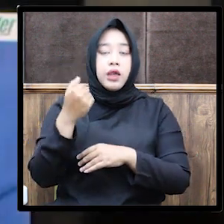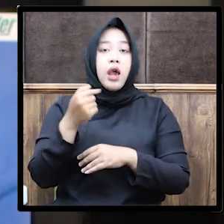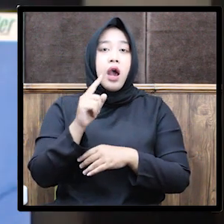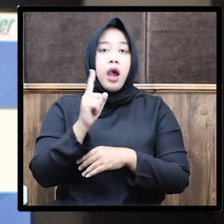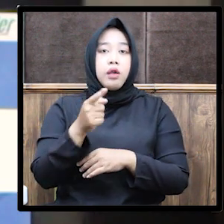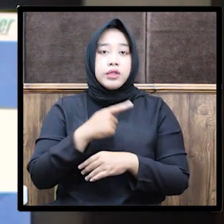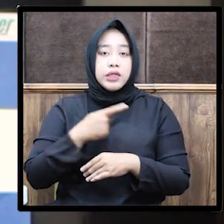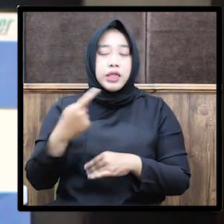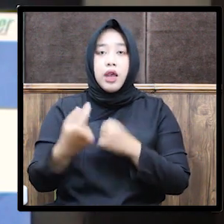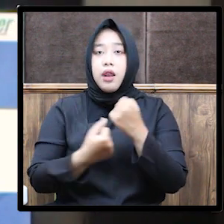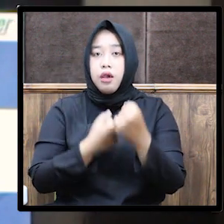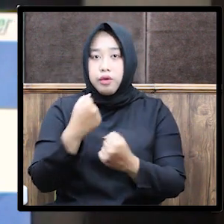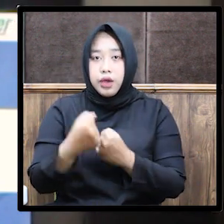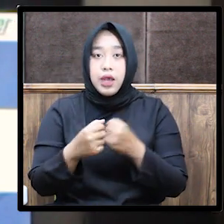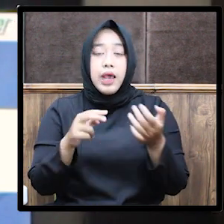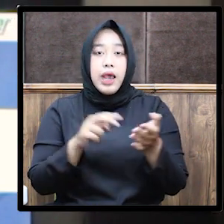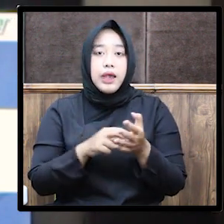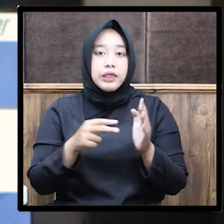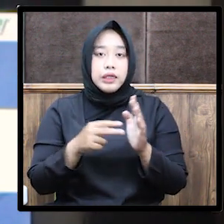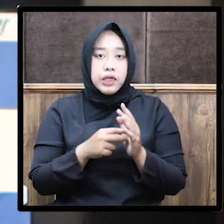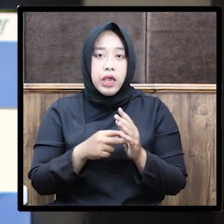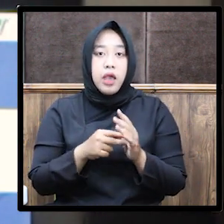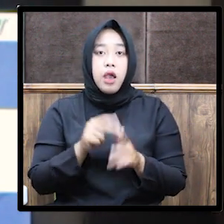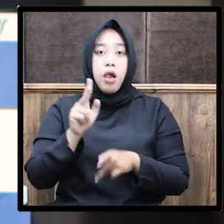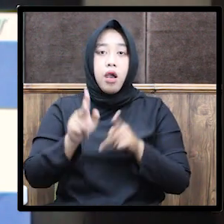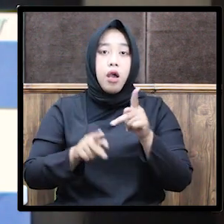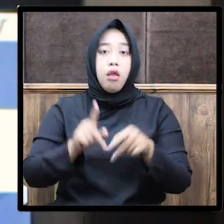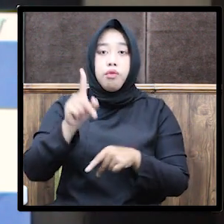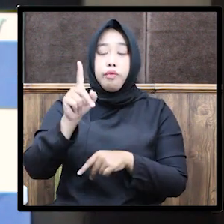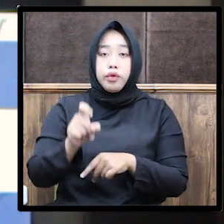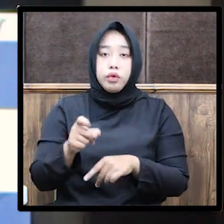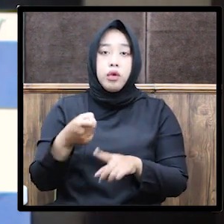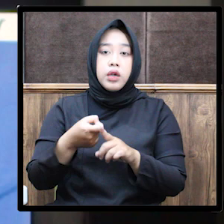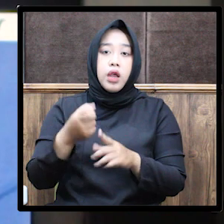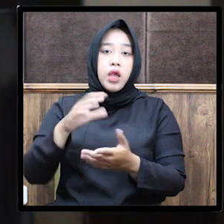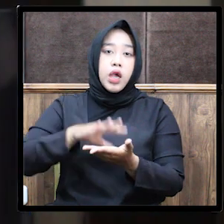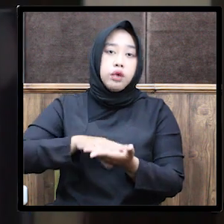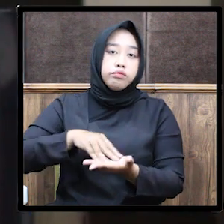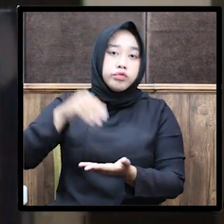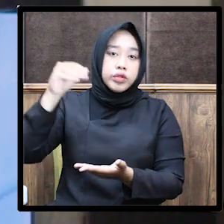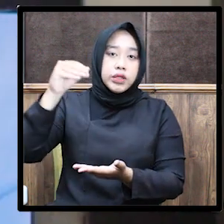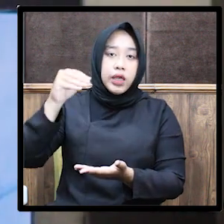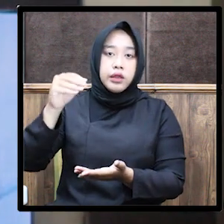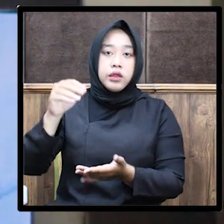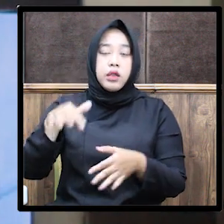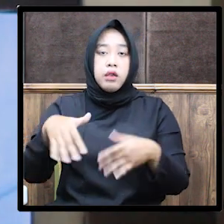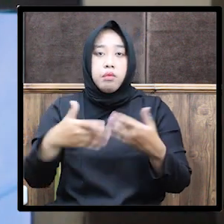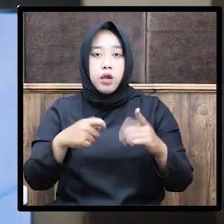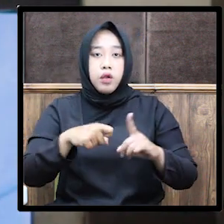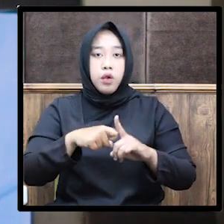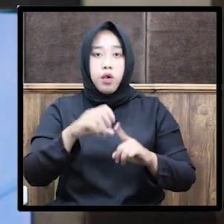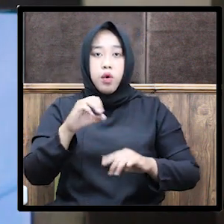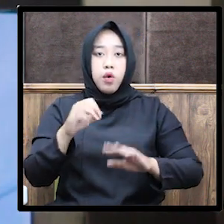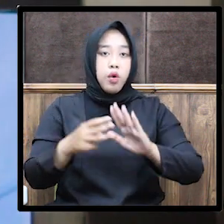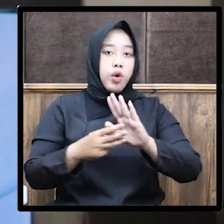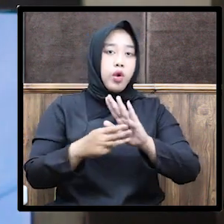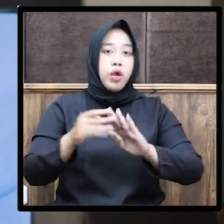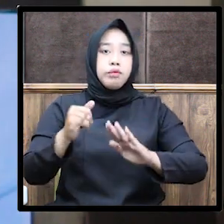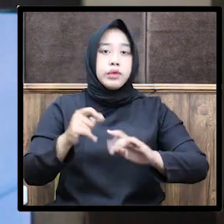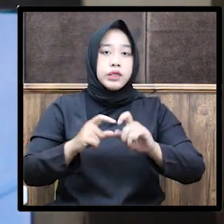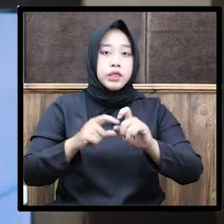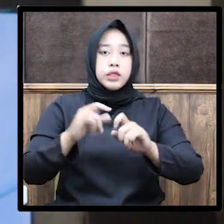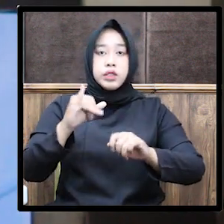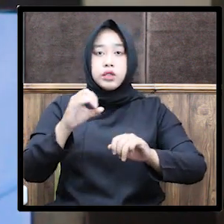lakukan. Jadi proses kalau perlu mulai dari pusat itu bagaimana komisioner-komisioner itu misalnya terkait dengan prestasi